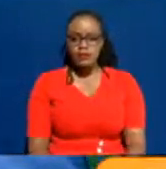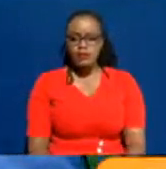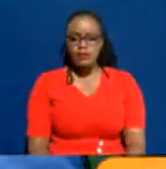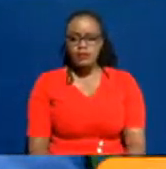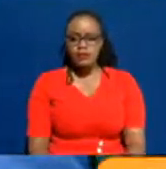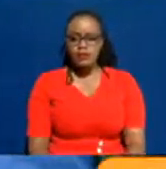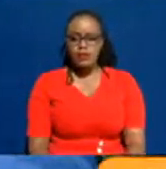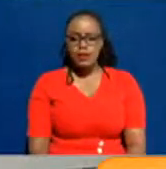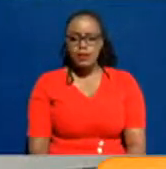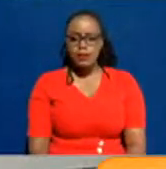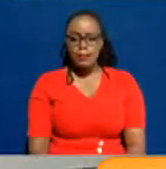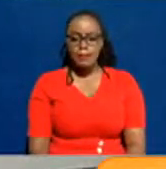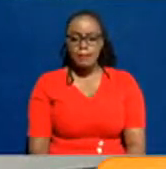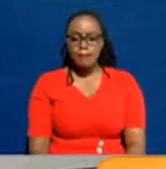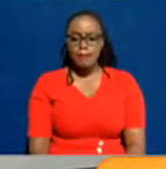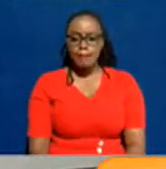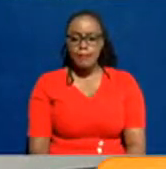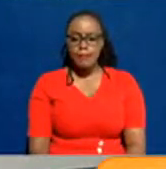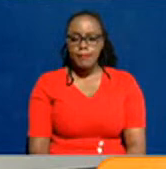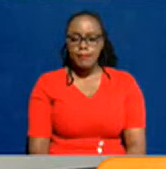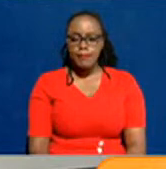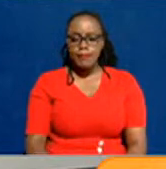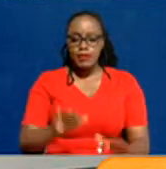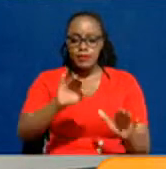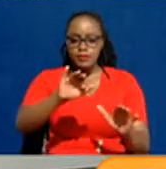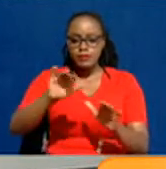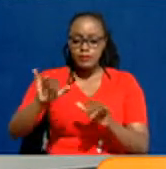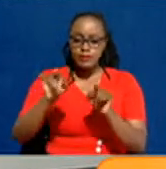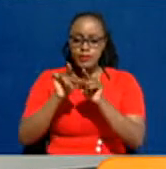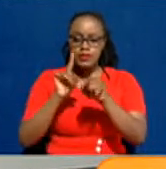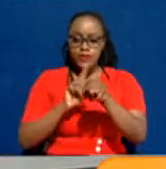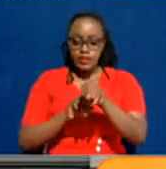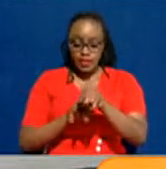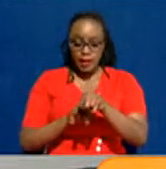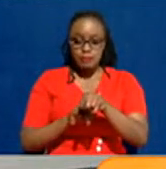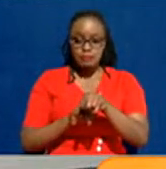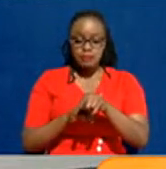Nairobi. Na wakati huo mtazamaji, ni kwamba mawaziri wa